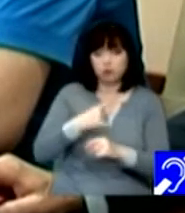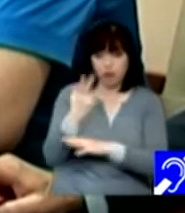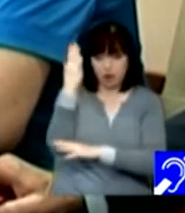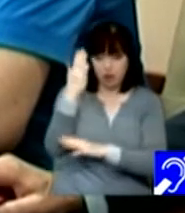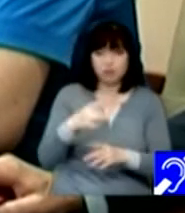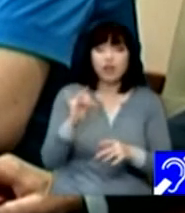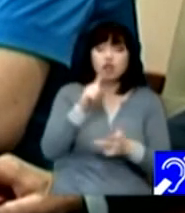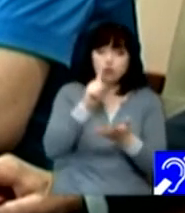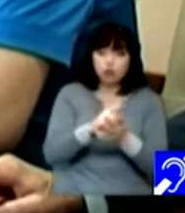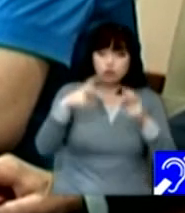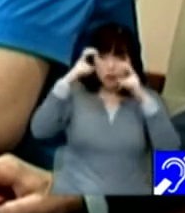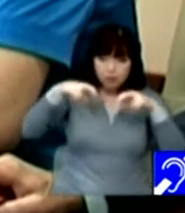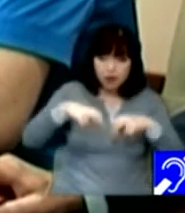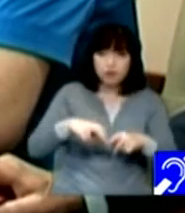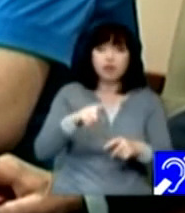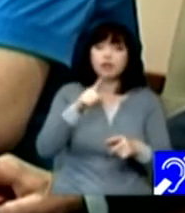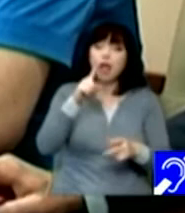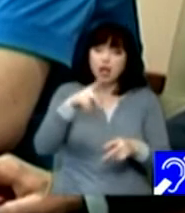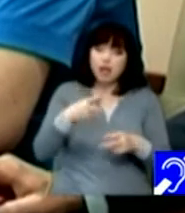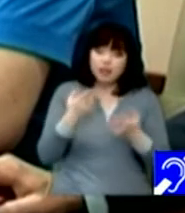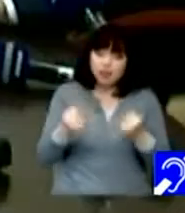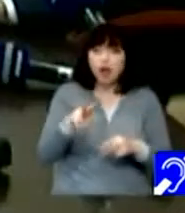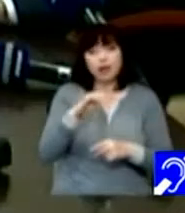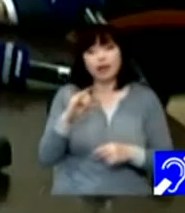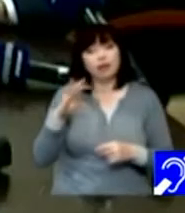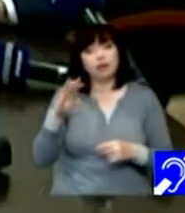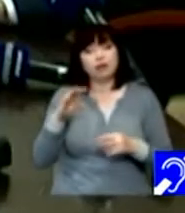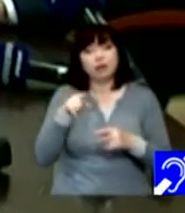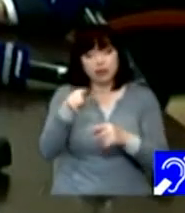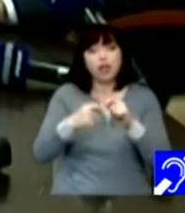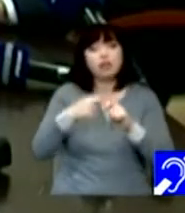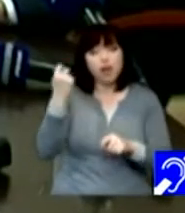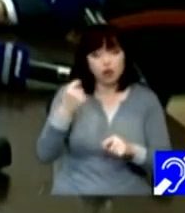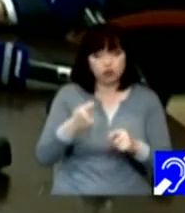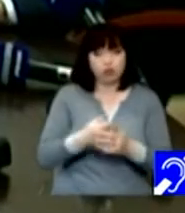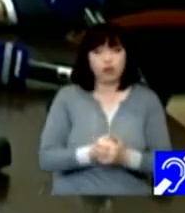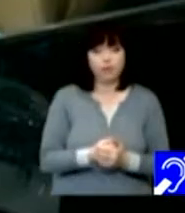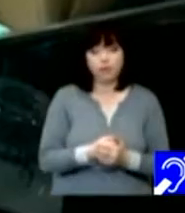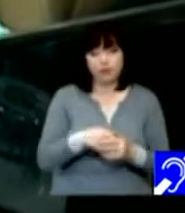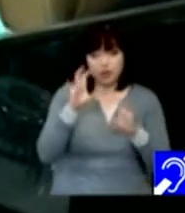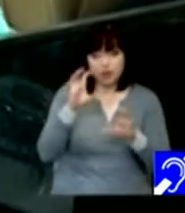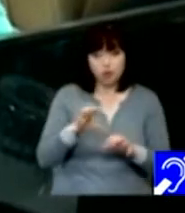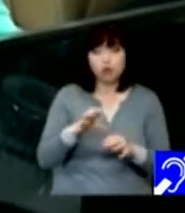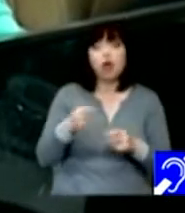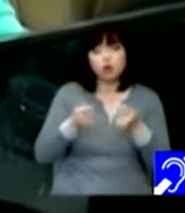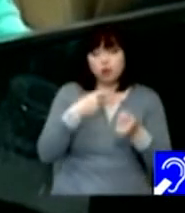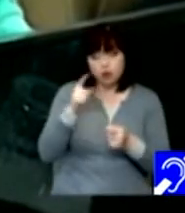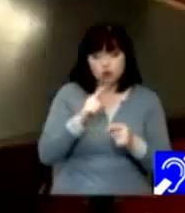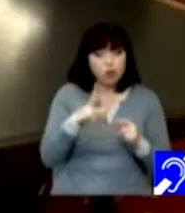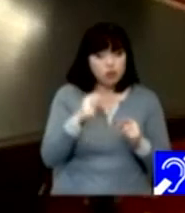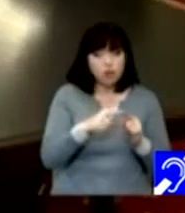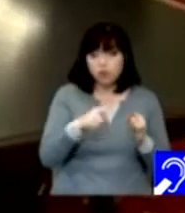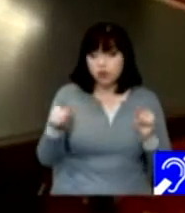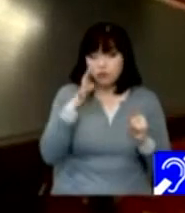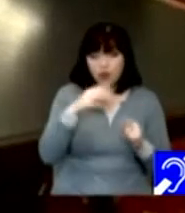stabilească dacă acțiunile lor reprezintă o încălcare a legii pentru că și-au acordat singuri grade profesionale. Autoritățile susțin că de-a lungul